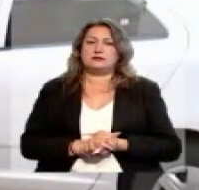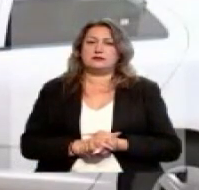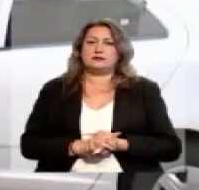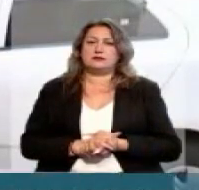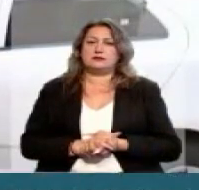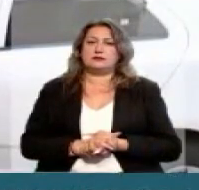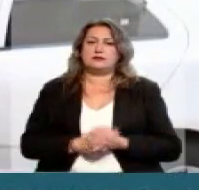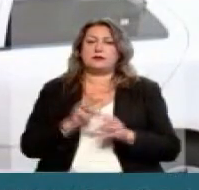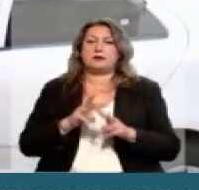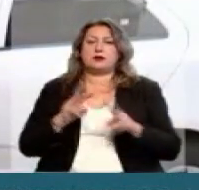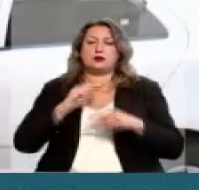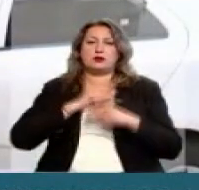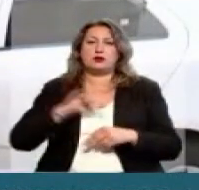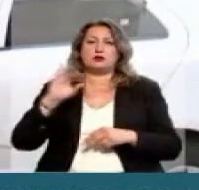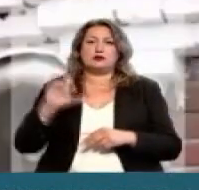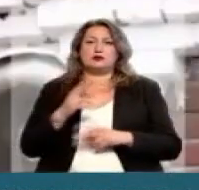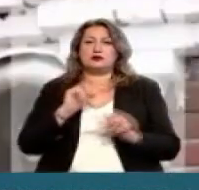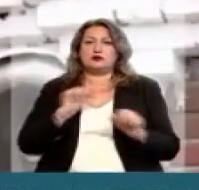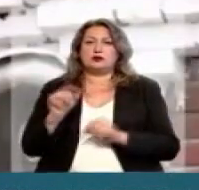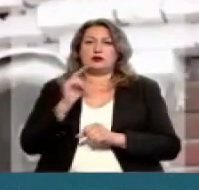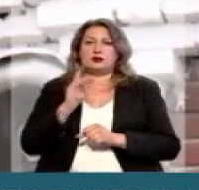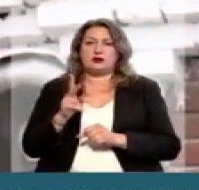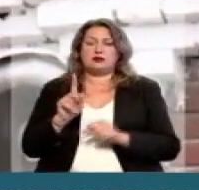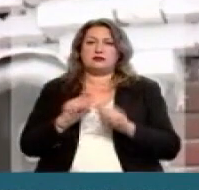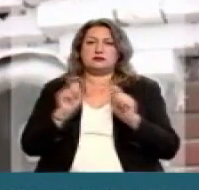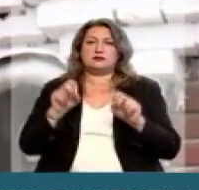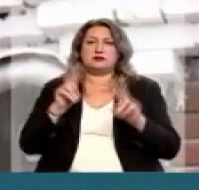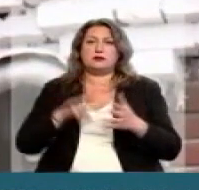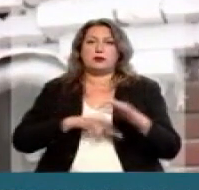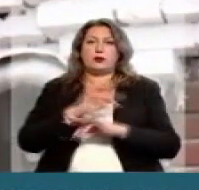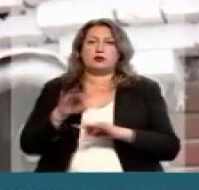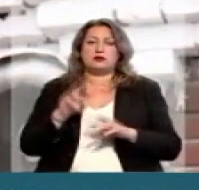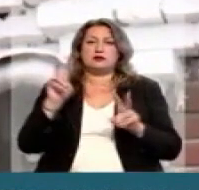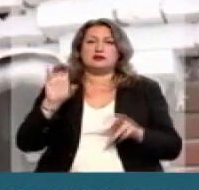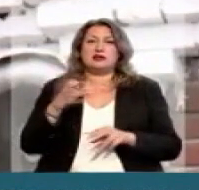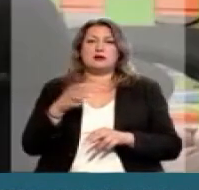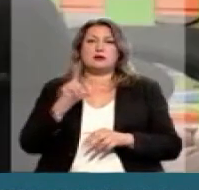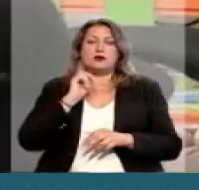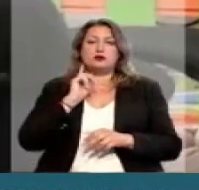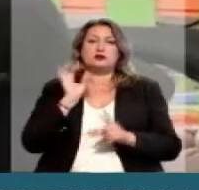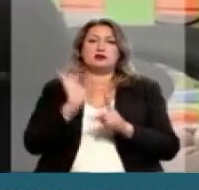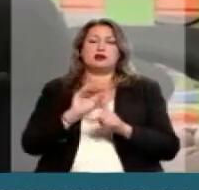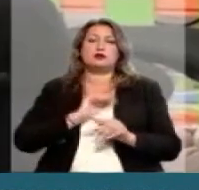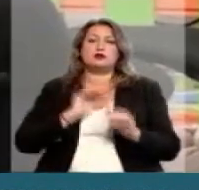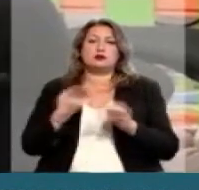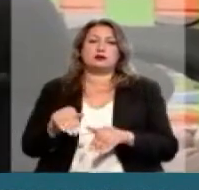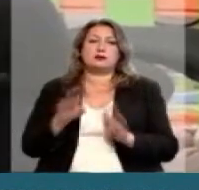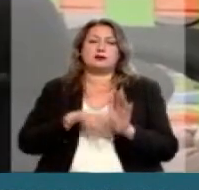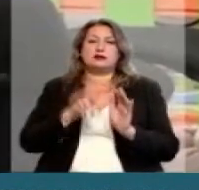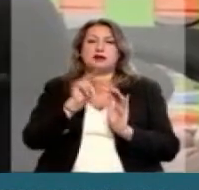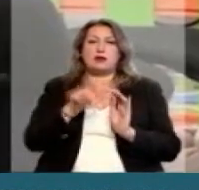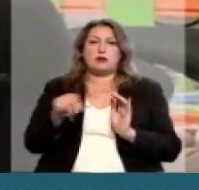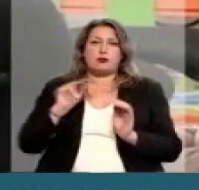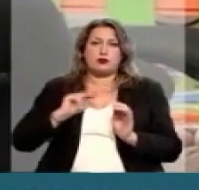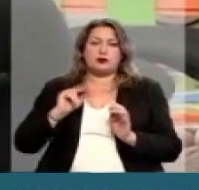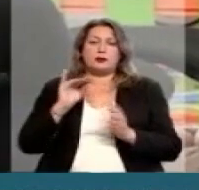Қазақстан Республикасы Еңбек және халықты әлеуметтік қорғау министрлігі зейнет жасына жақындаған жұмыссыз адамдарды еңбекпен қамту мақсатында күміс